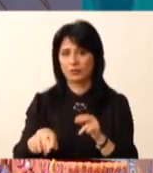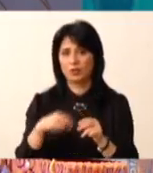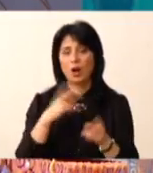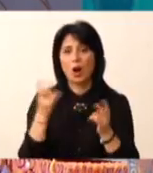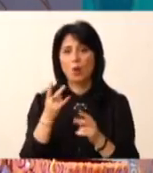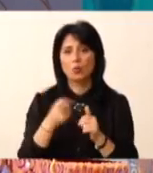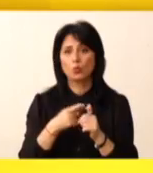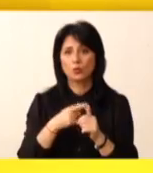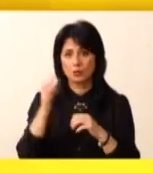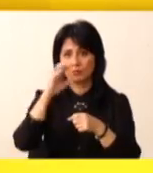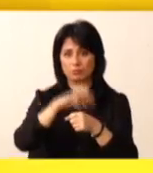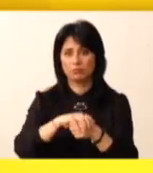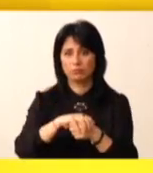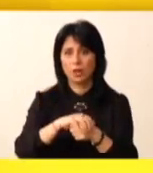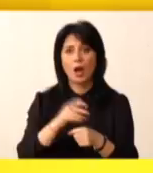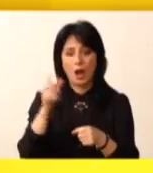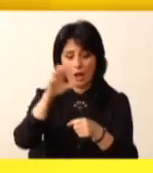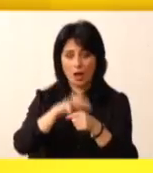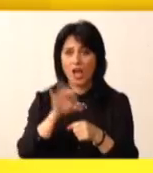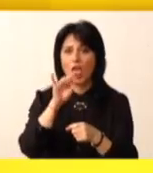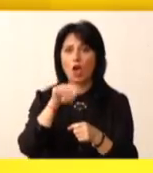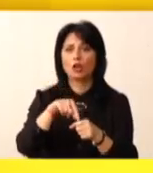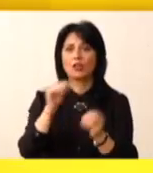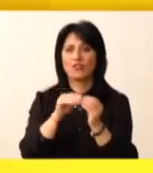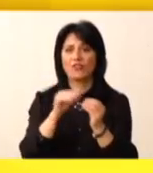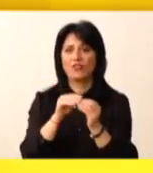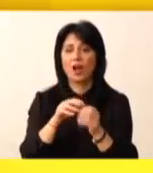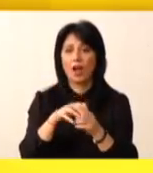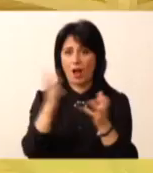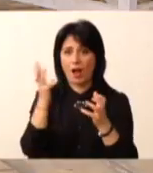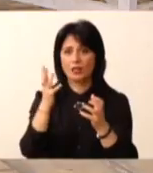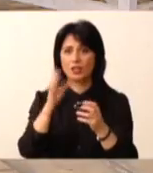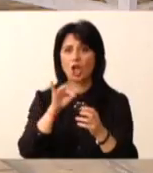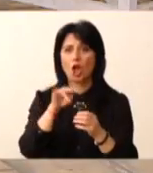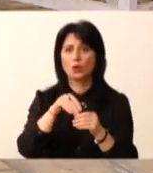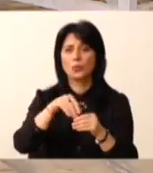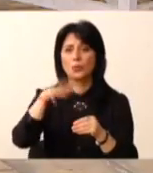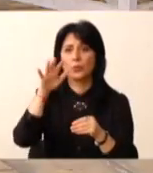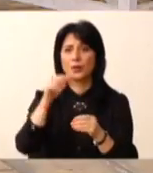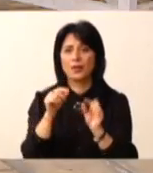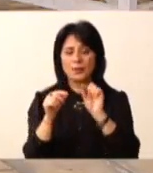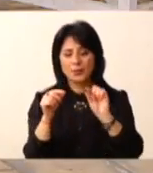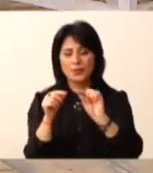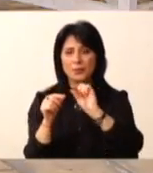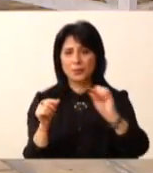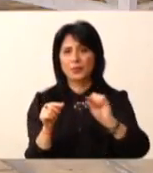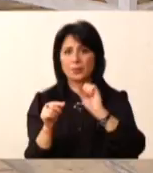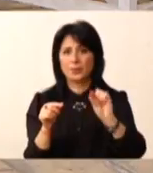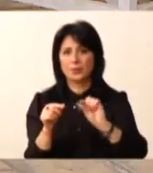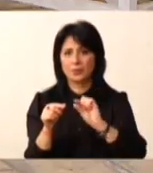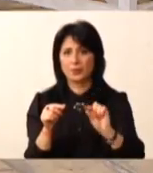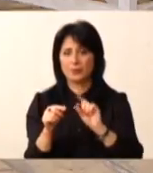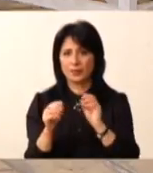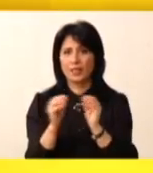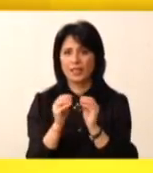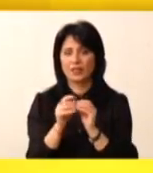გვჭირდება აუცილებლად თავდახურულ ჭურჭელში მარილის შენახვა. სასურველი მცირე ოდენობით იყოს ჩაღრილი ამ ჭურჭელში, რათა დიდხანს არ ვიხმაროთ ერთი